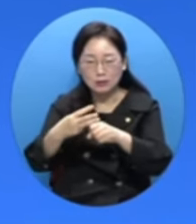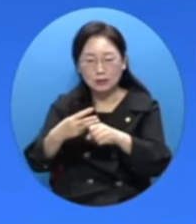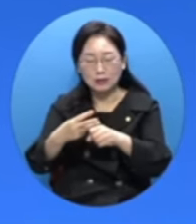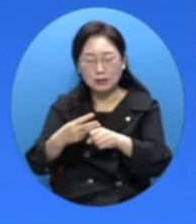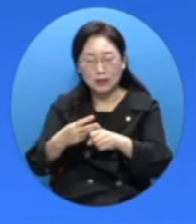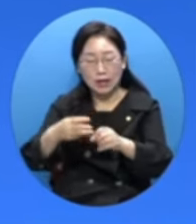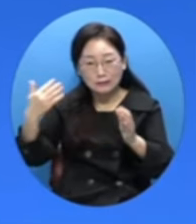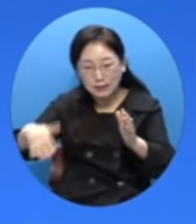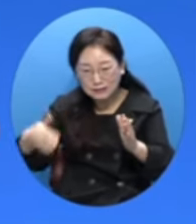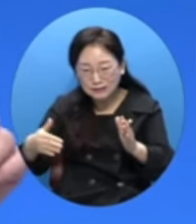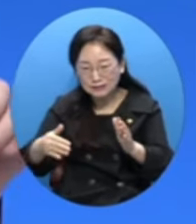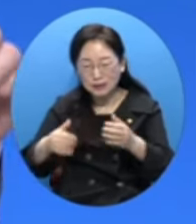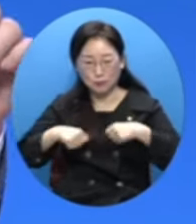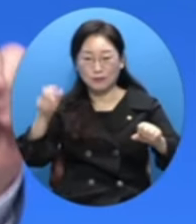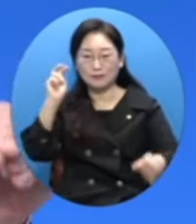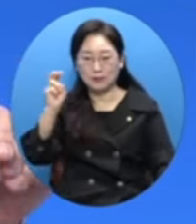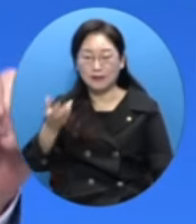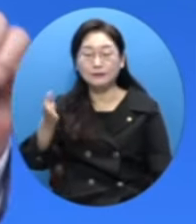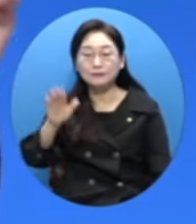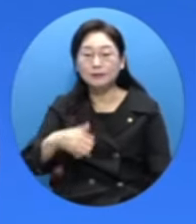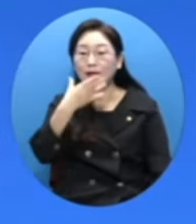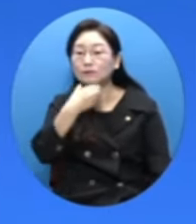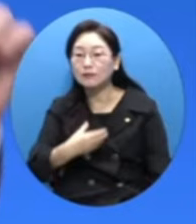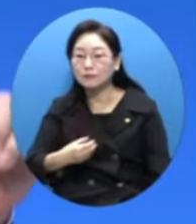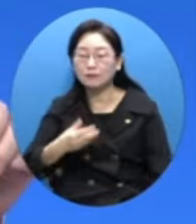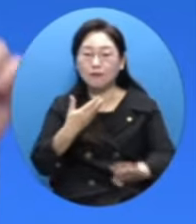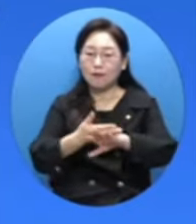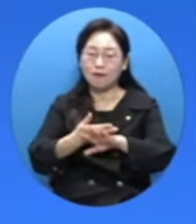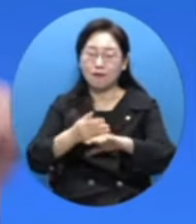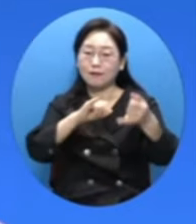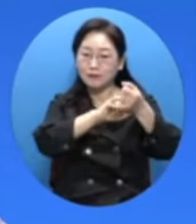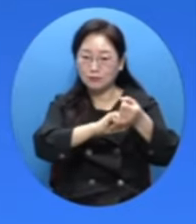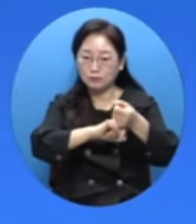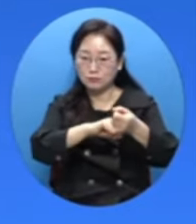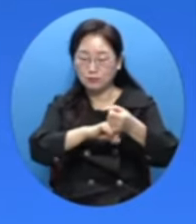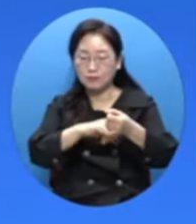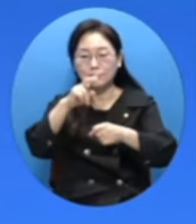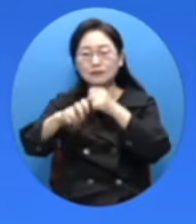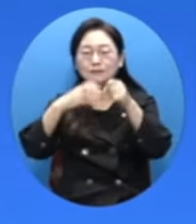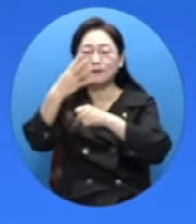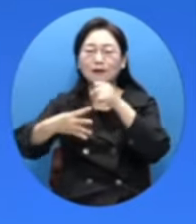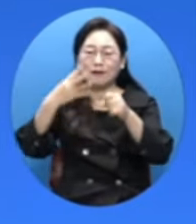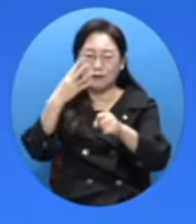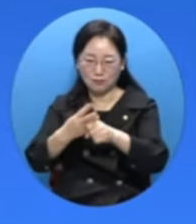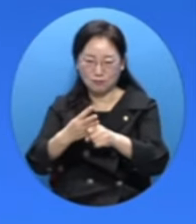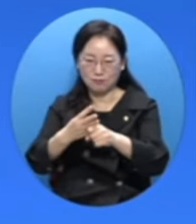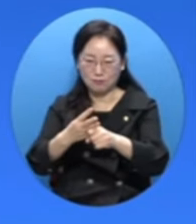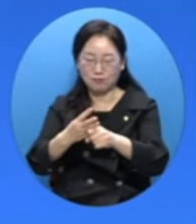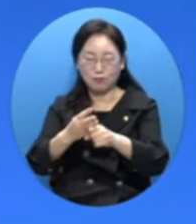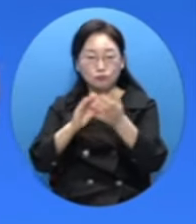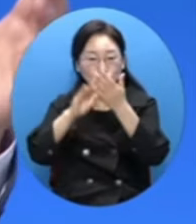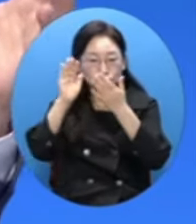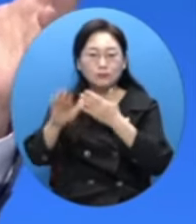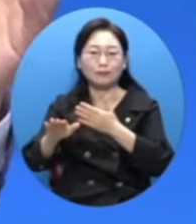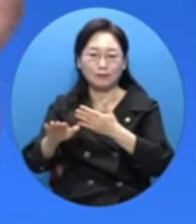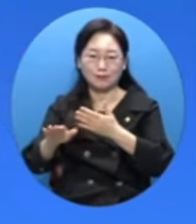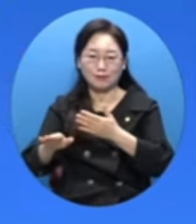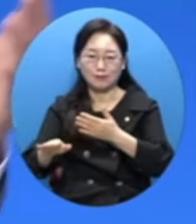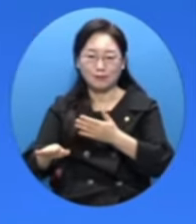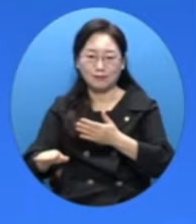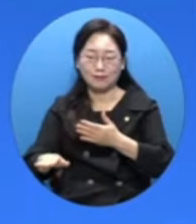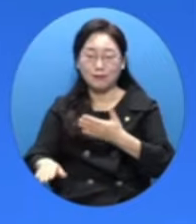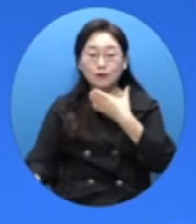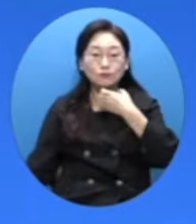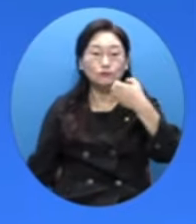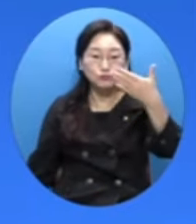것입니다. 그런데 아브라함은 약속을 받은 지 24년이 지났습니다. 24년. 야.